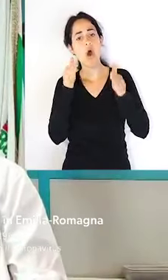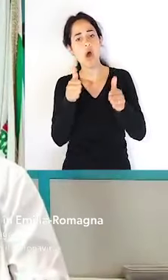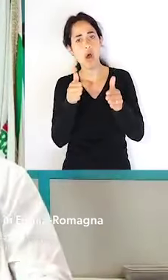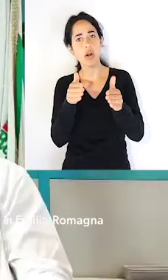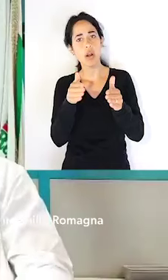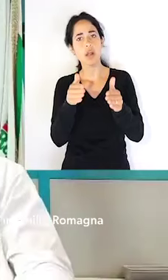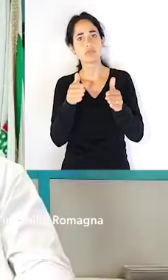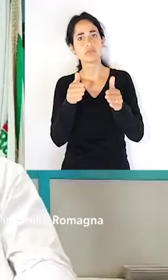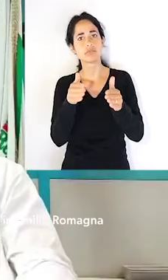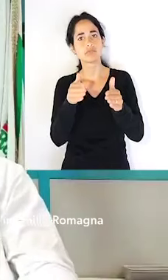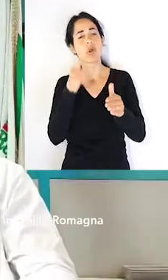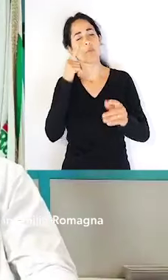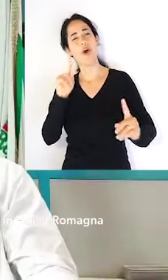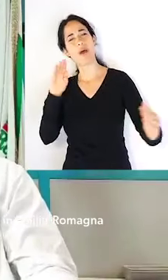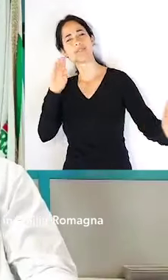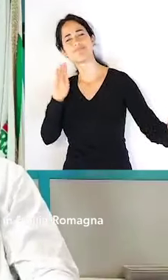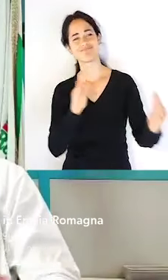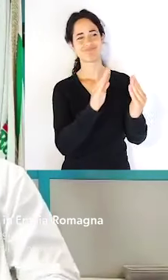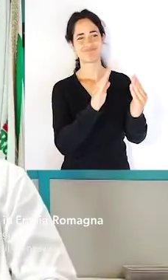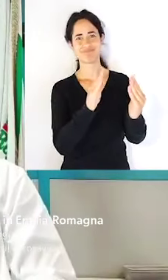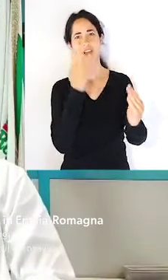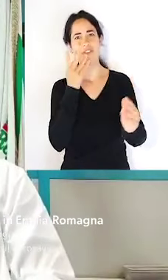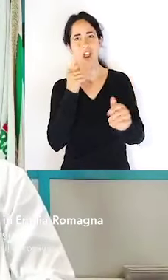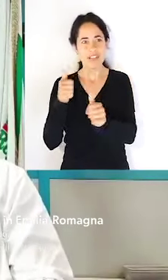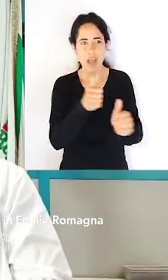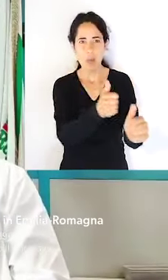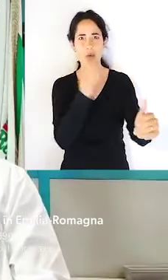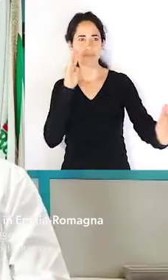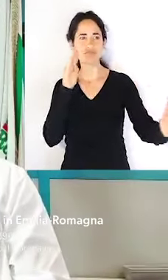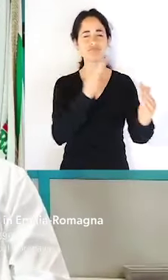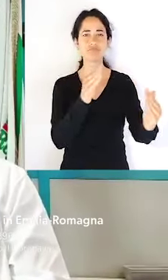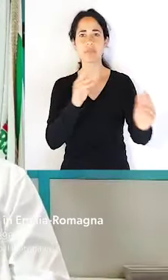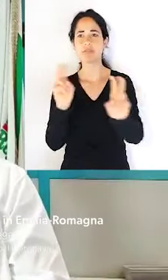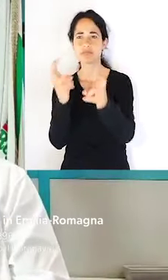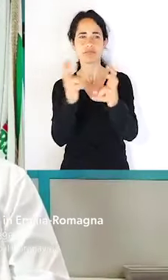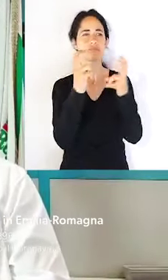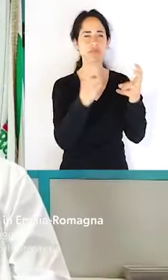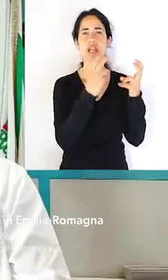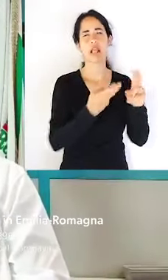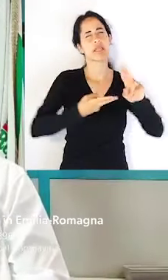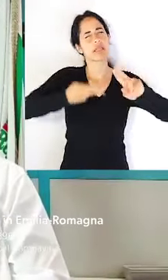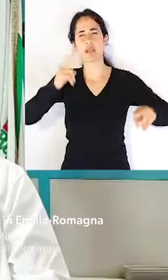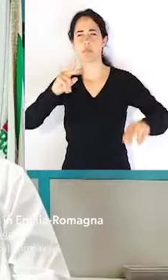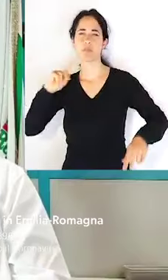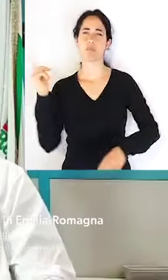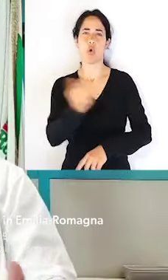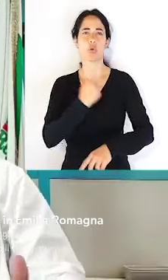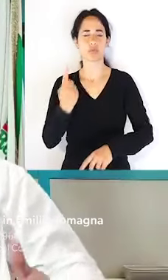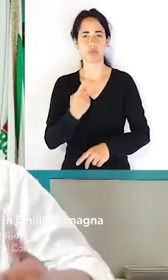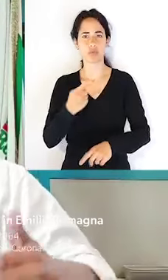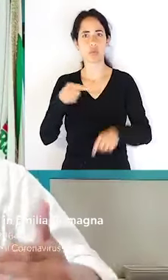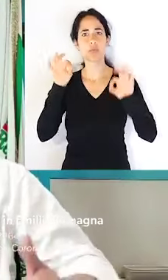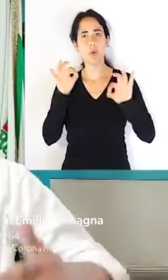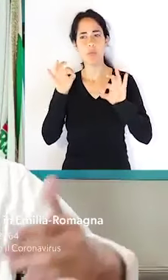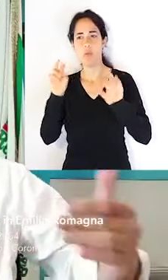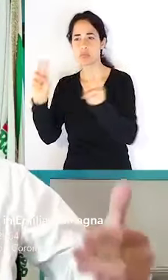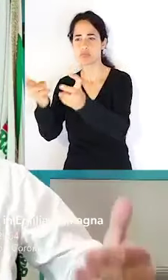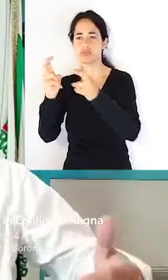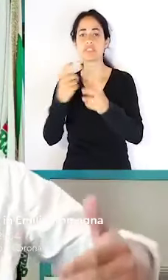di andargli incontro, e di, intercettare il più possibile, non solo